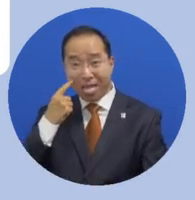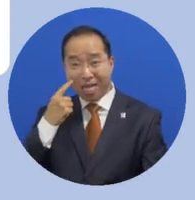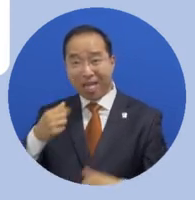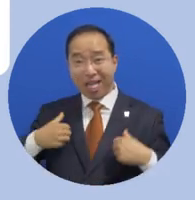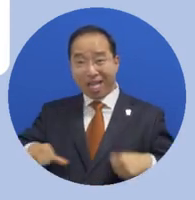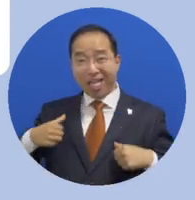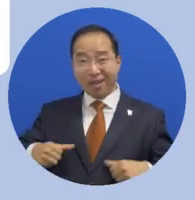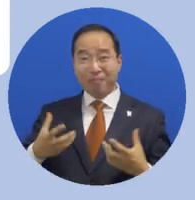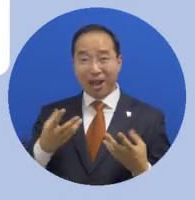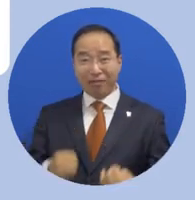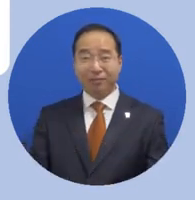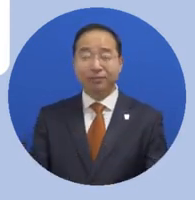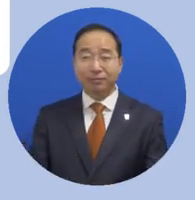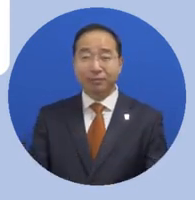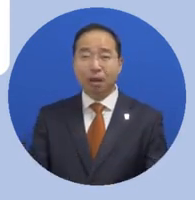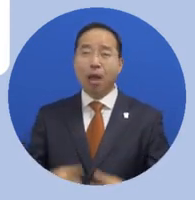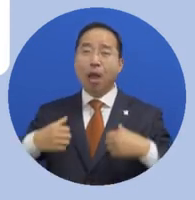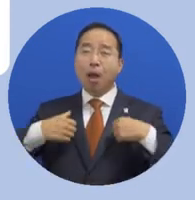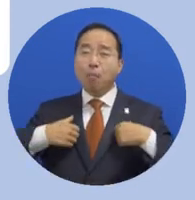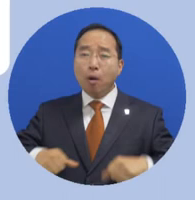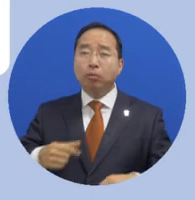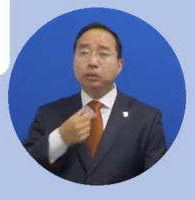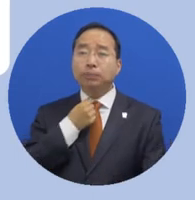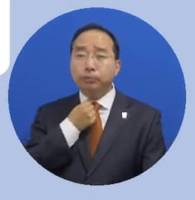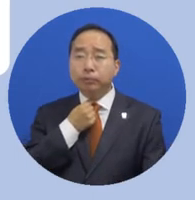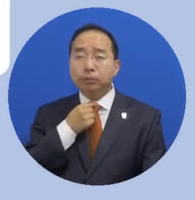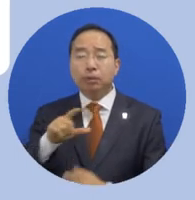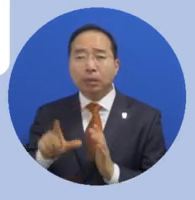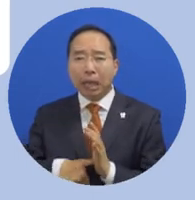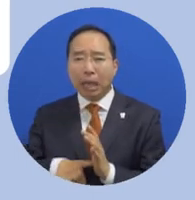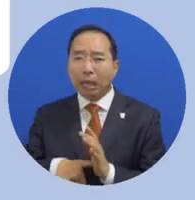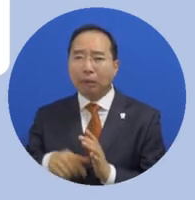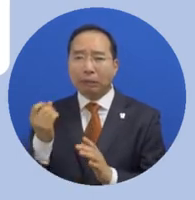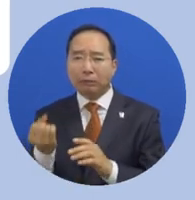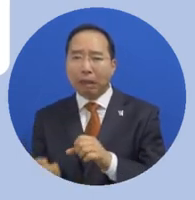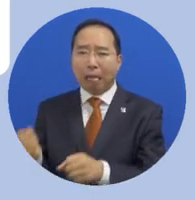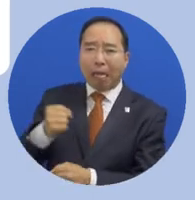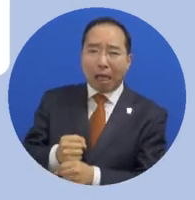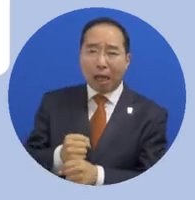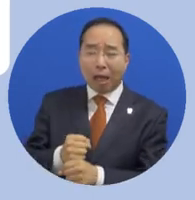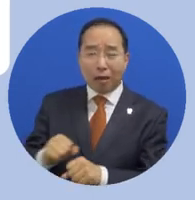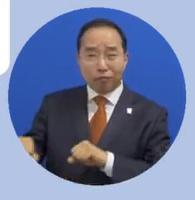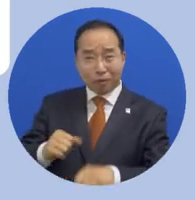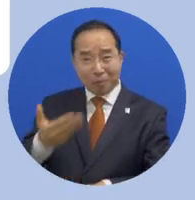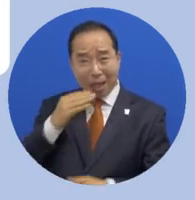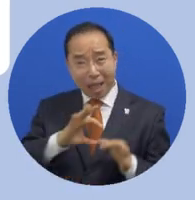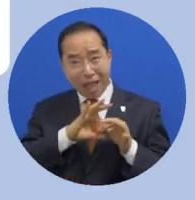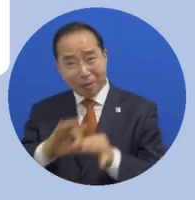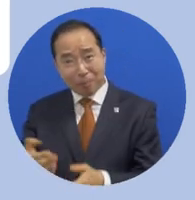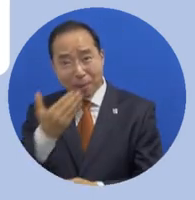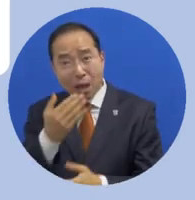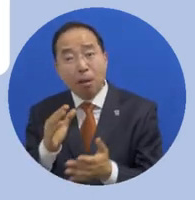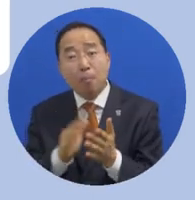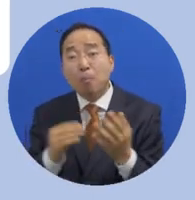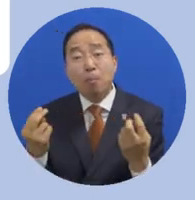없어요. 포기하고 싶을 때마다 포기하지 않고 끝까지 할 수 있는 비결이